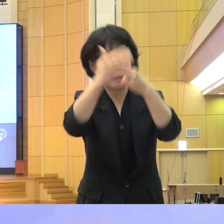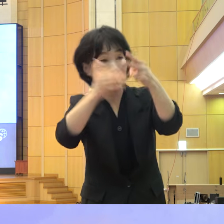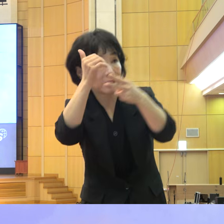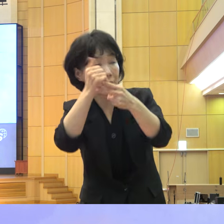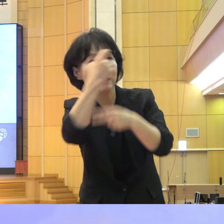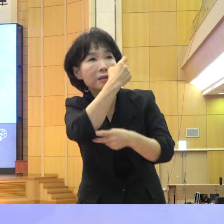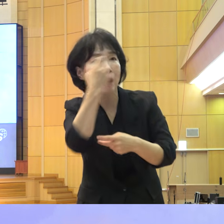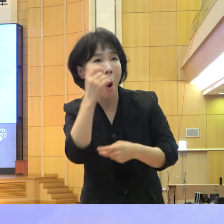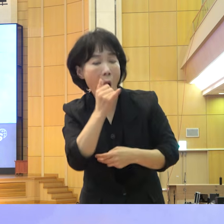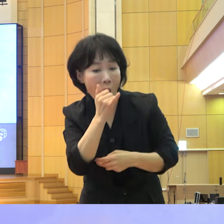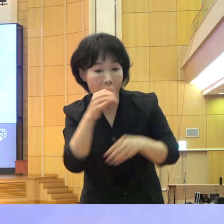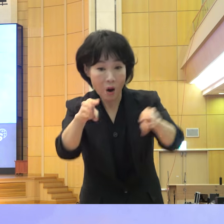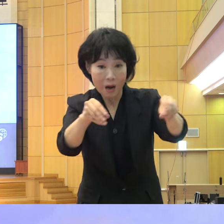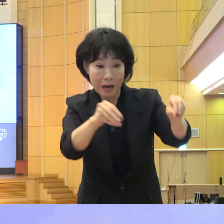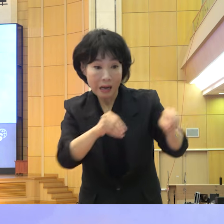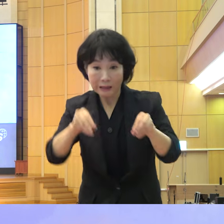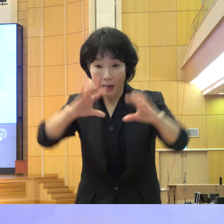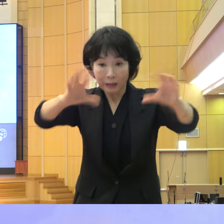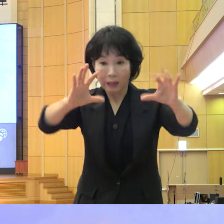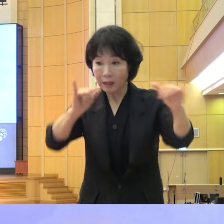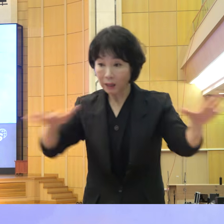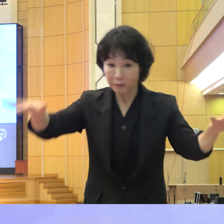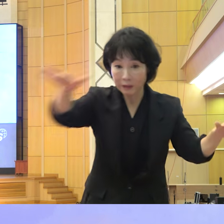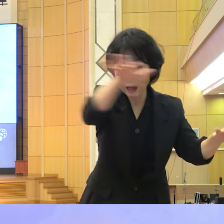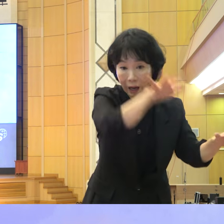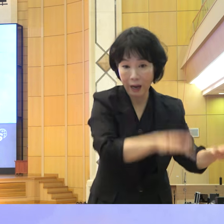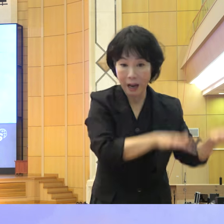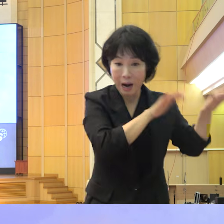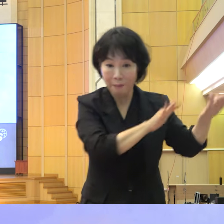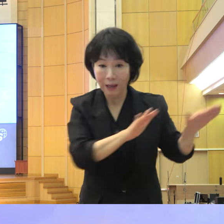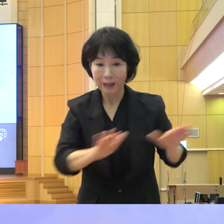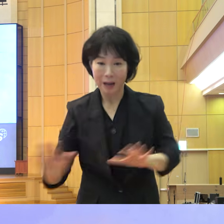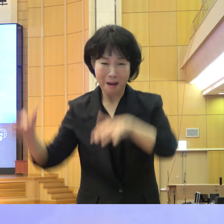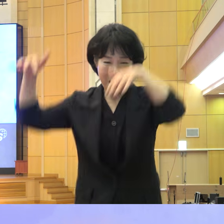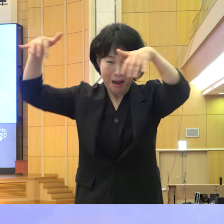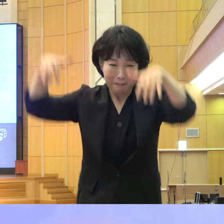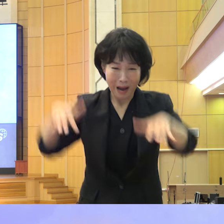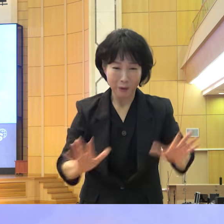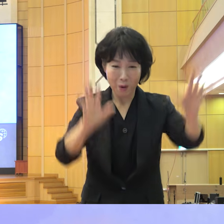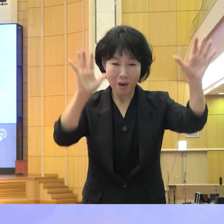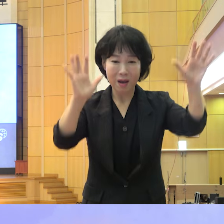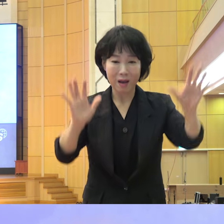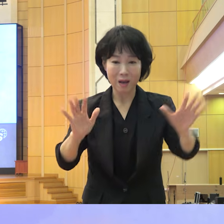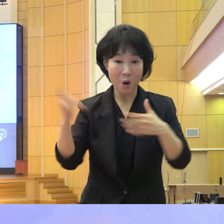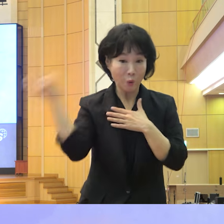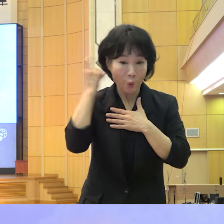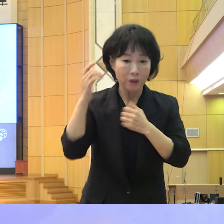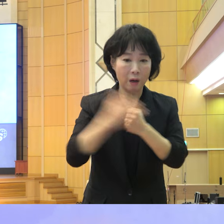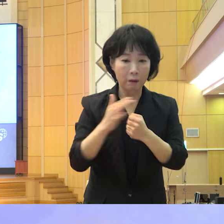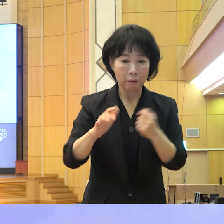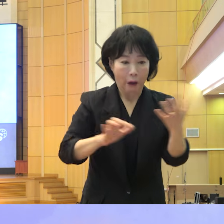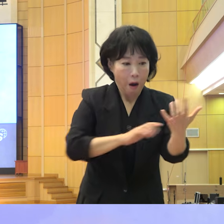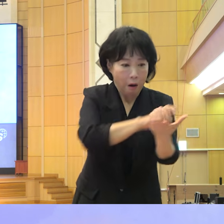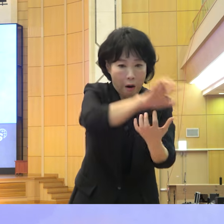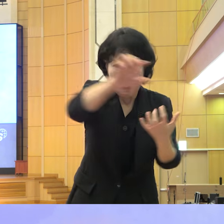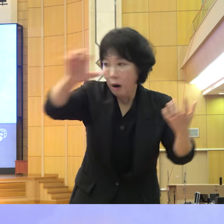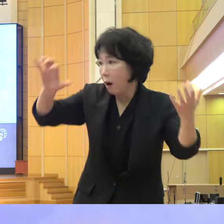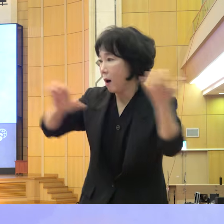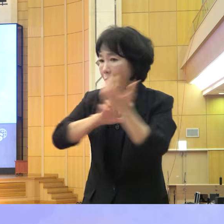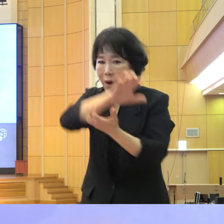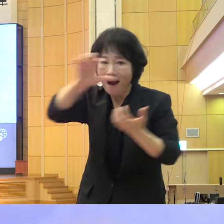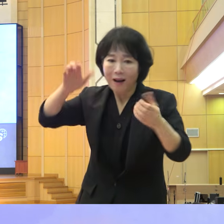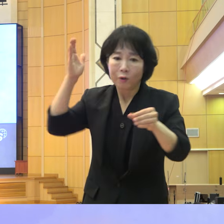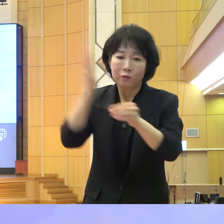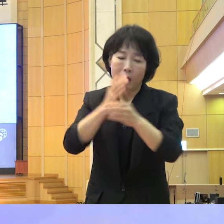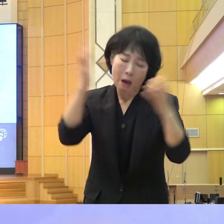징조가 있겠고, 땅에서는 민족들이 바다와 파도의 성난 소리로 인하여 혼란 중에 곤고하리라.